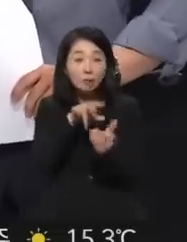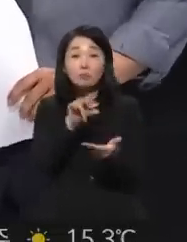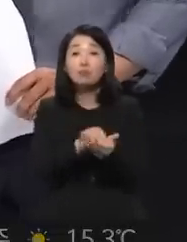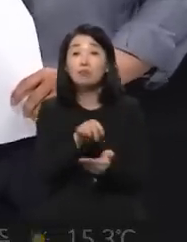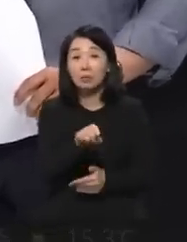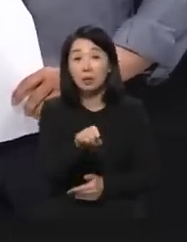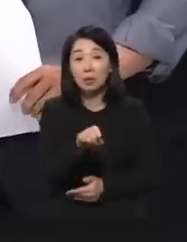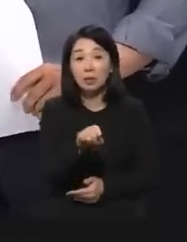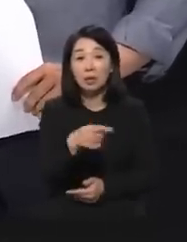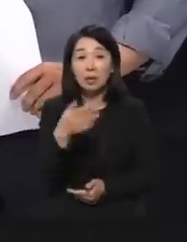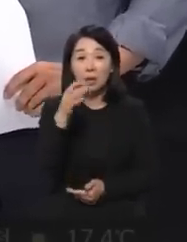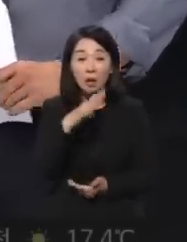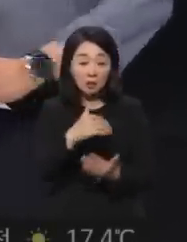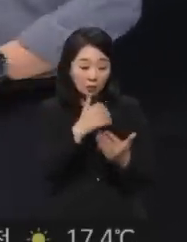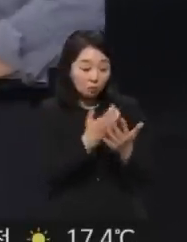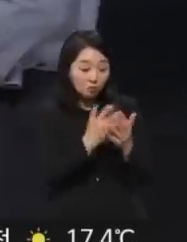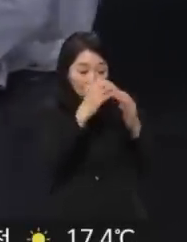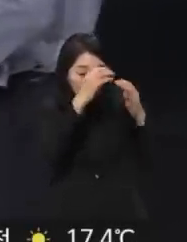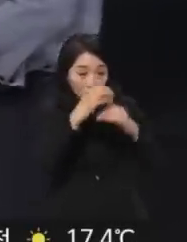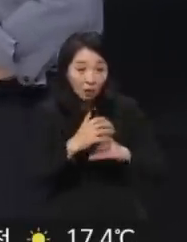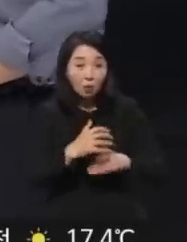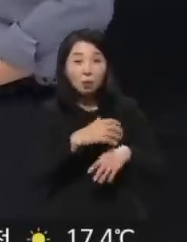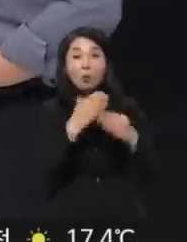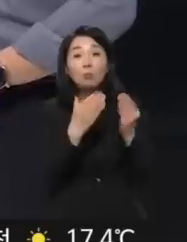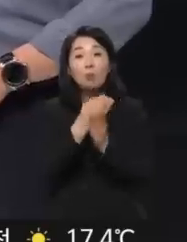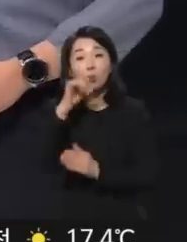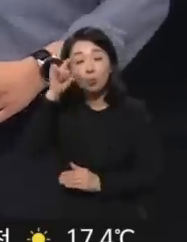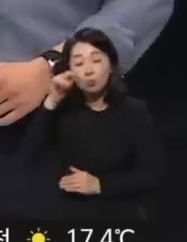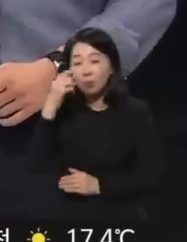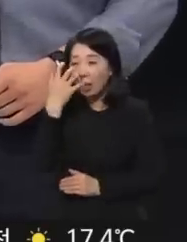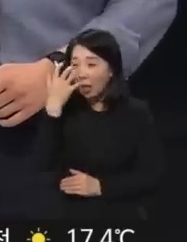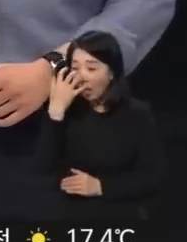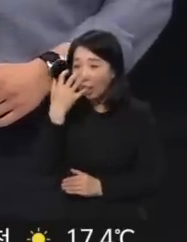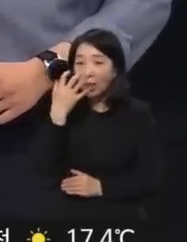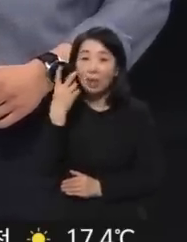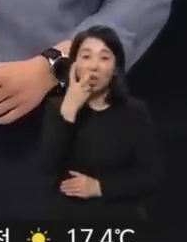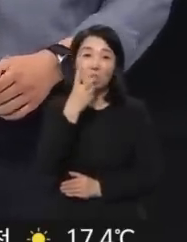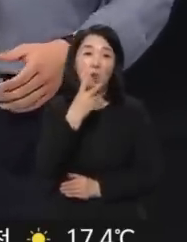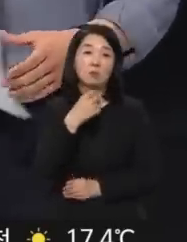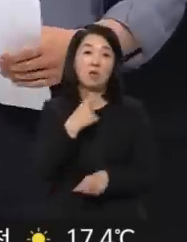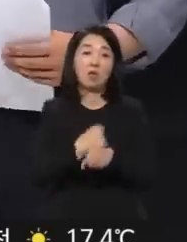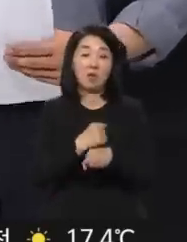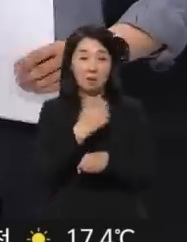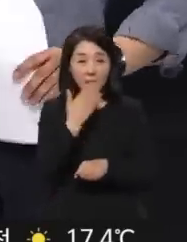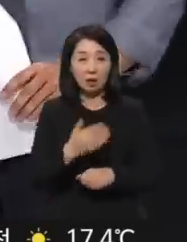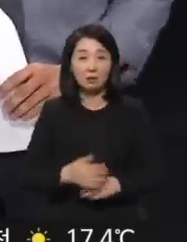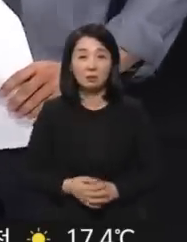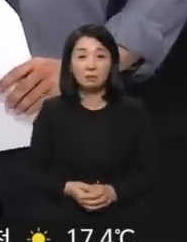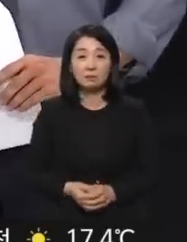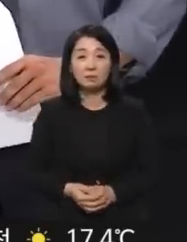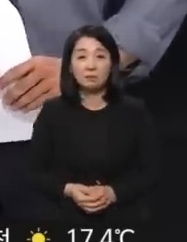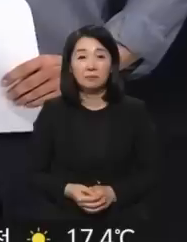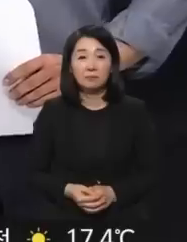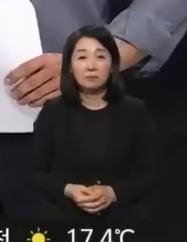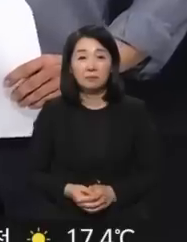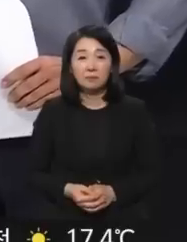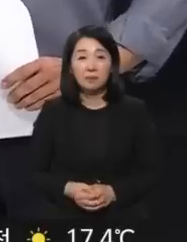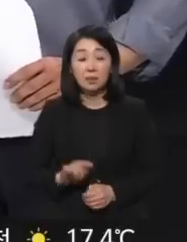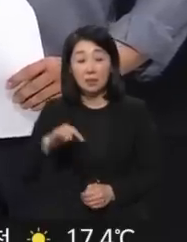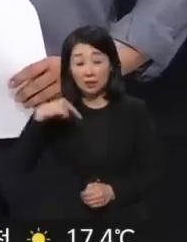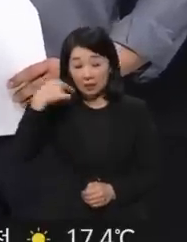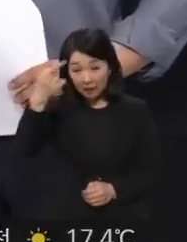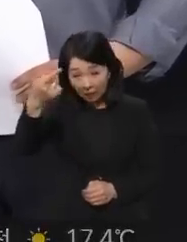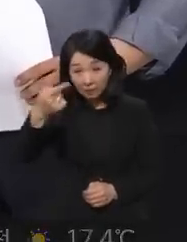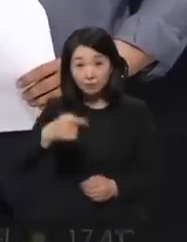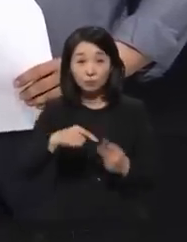수 있겠지만 이 문건의 내용은 다 구글링 검색을 하면 나오는 수준의 정보라고 해명을 했습니다. 자, 이제 다음